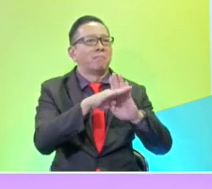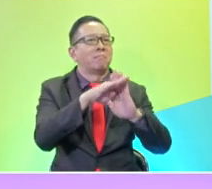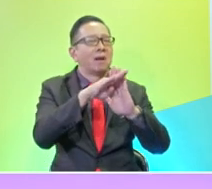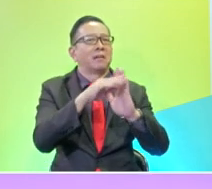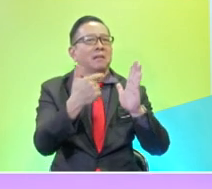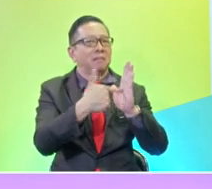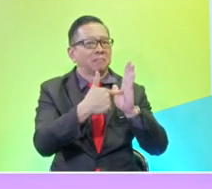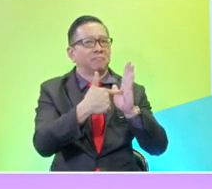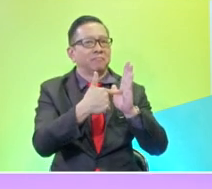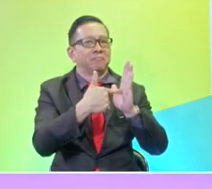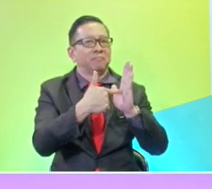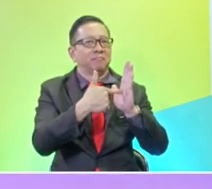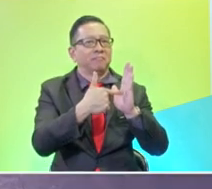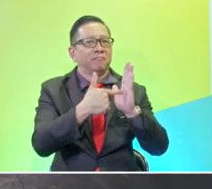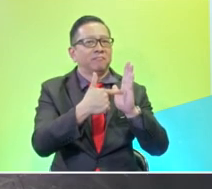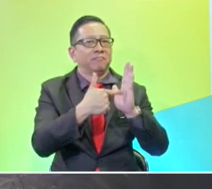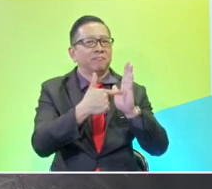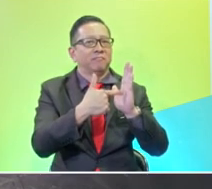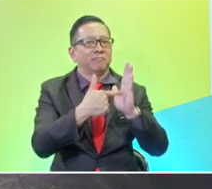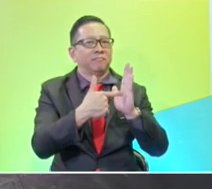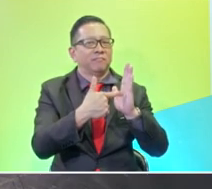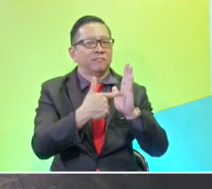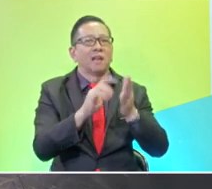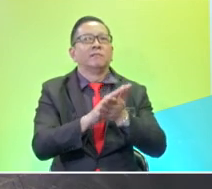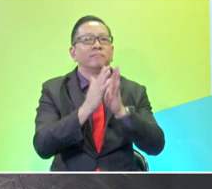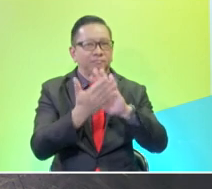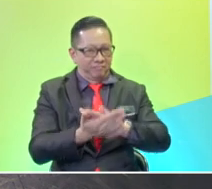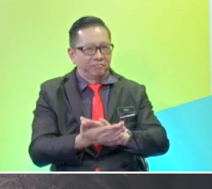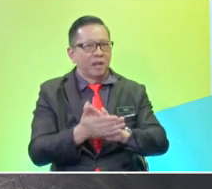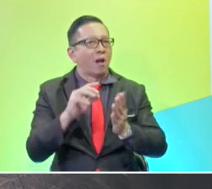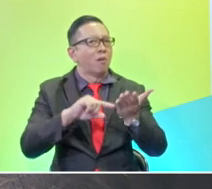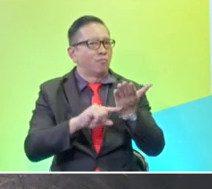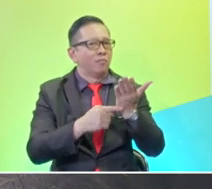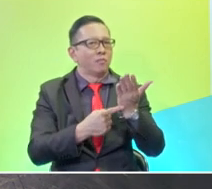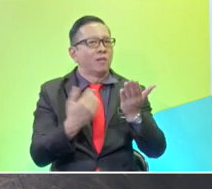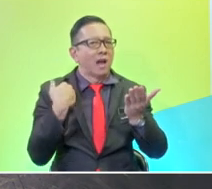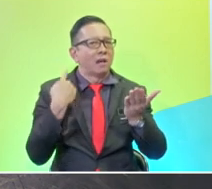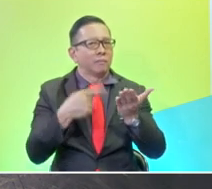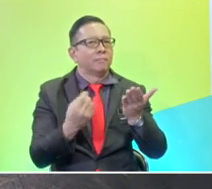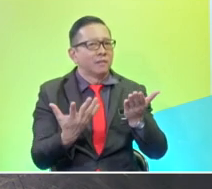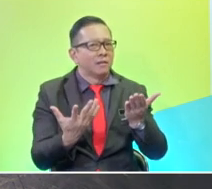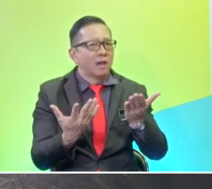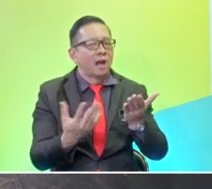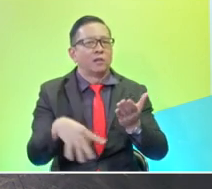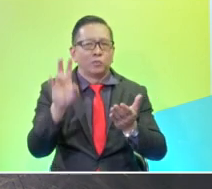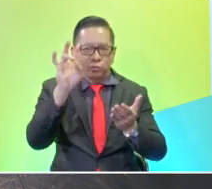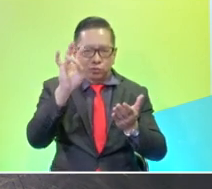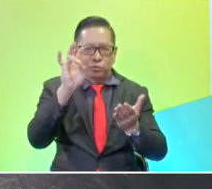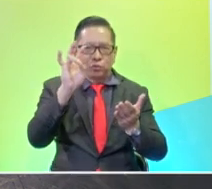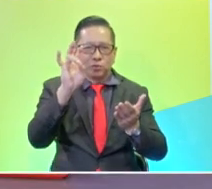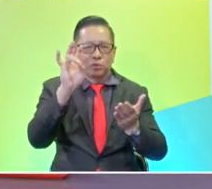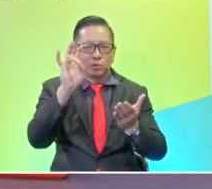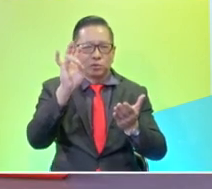bunga yang tinggal Wow jadi mulu-mulia dia ada berapa bunga dari tujuh